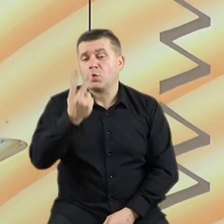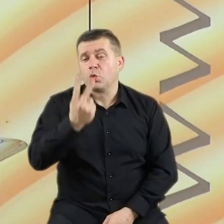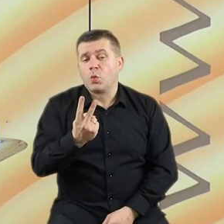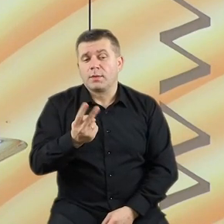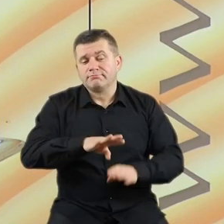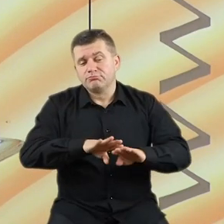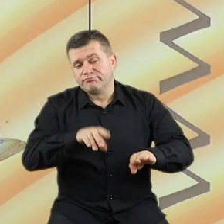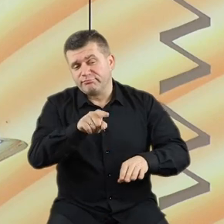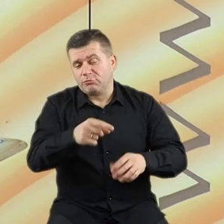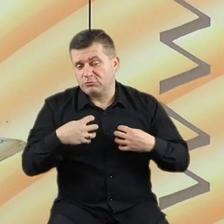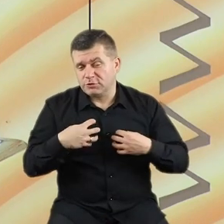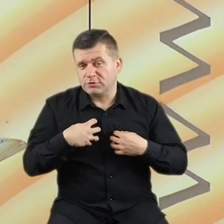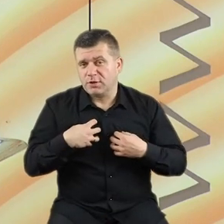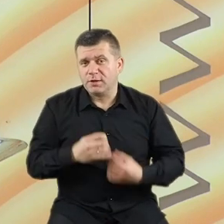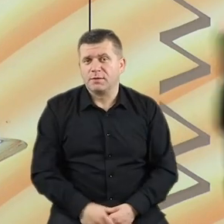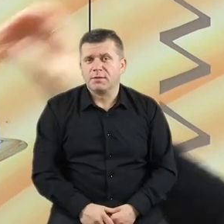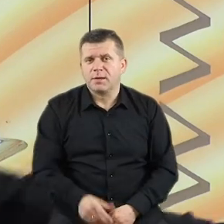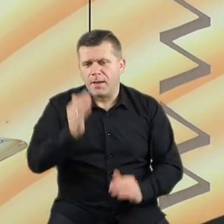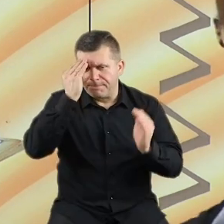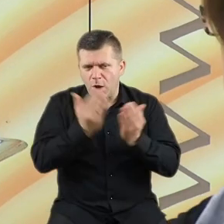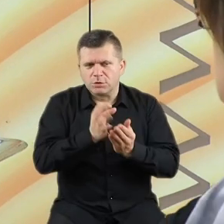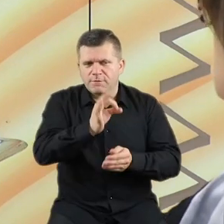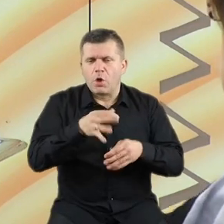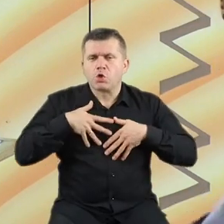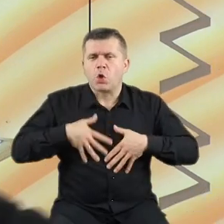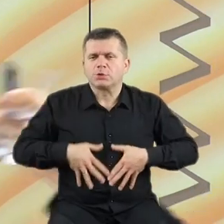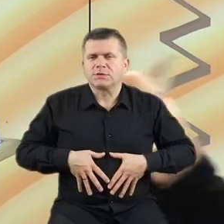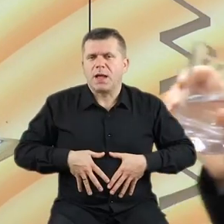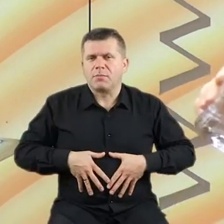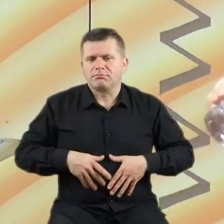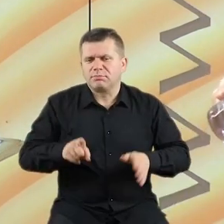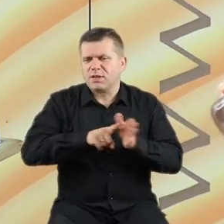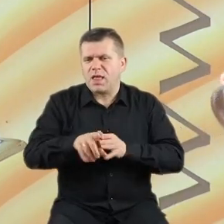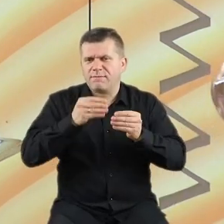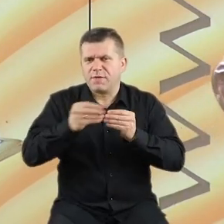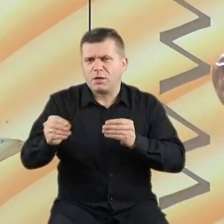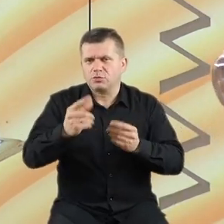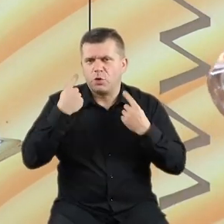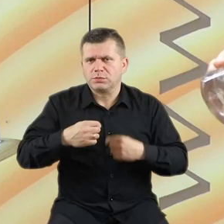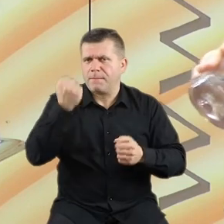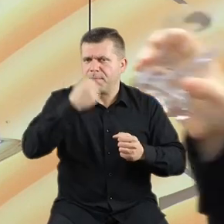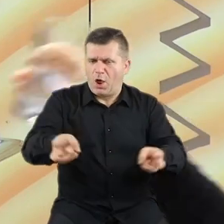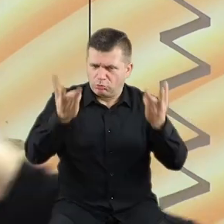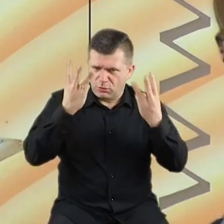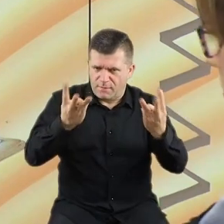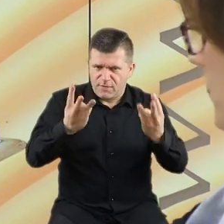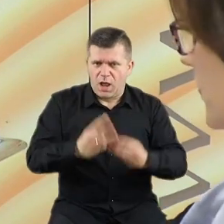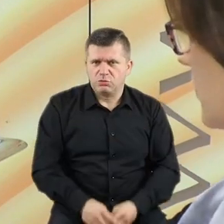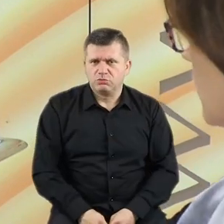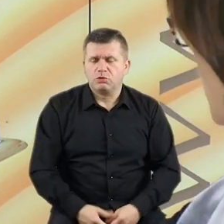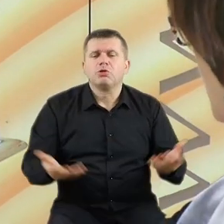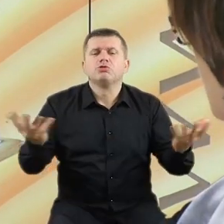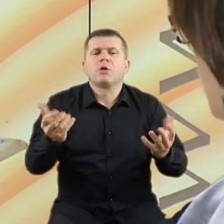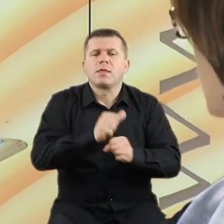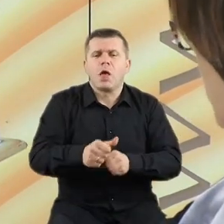jej życia to jest konieczność poznania swojej tożsamości. To jest jednak dla większości ludzi bardzo, bardzo ważne. Gdzie jest